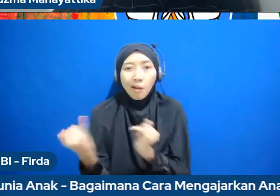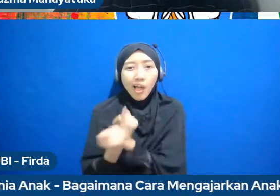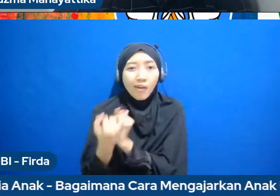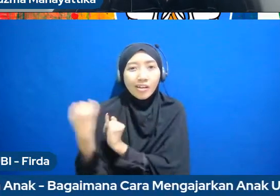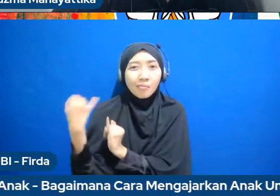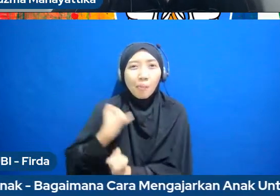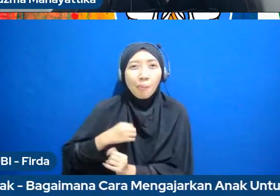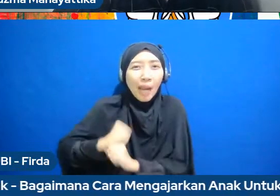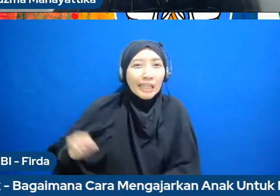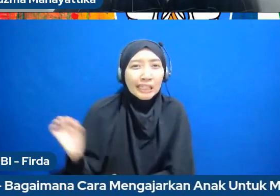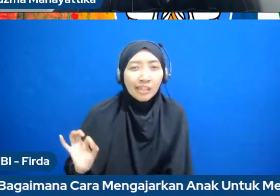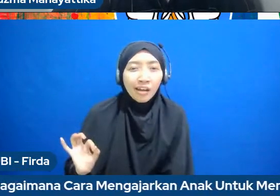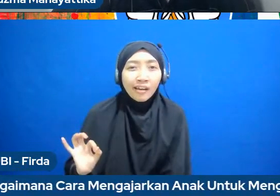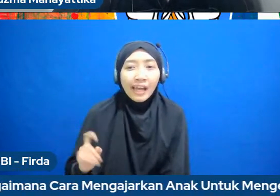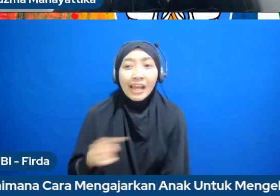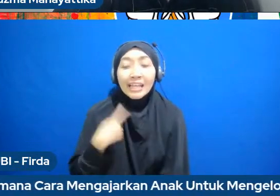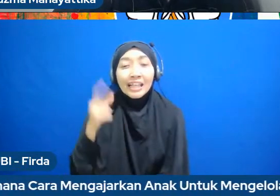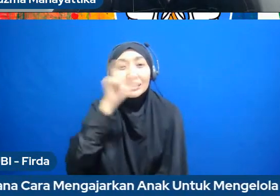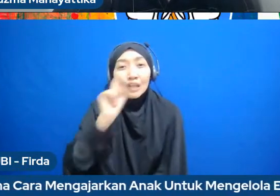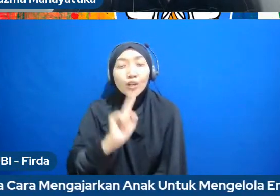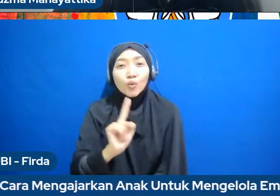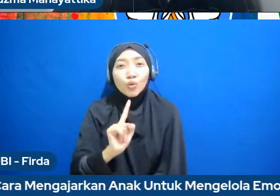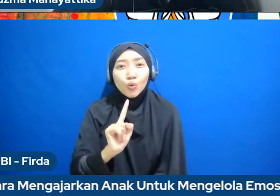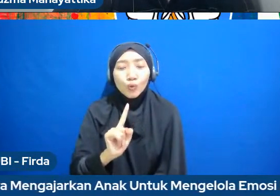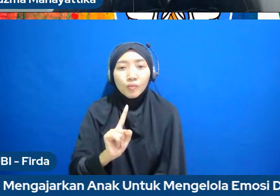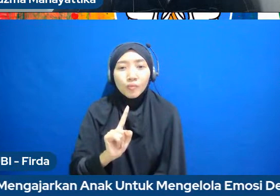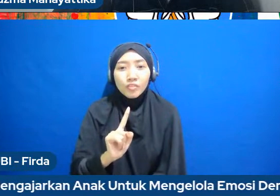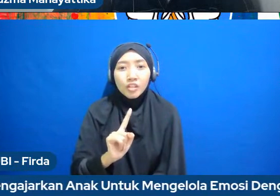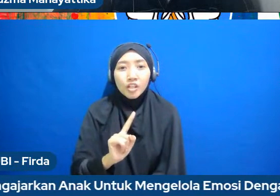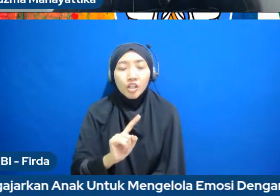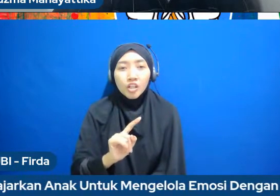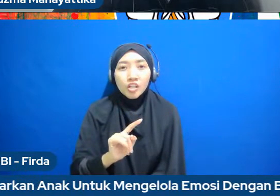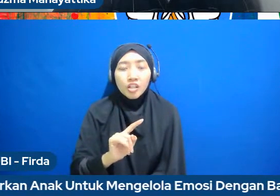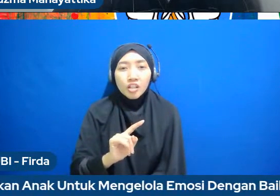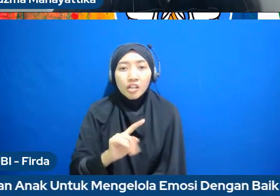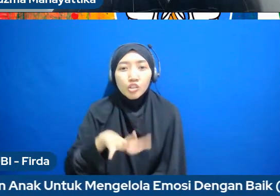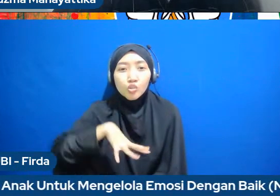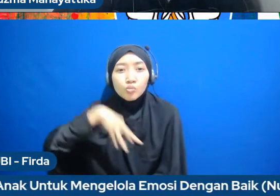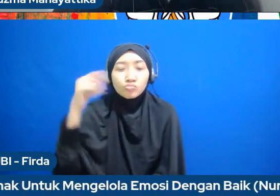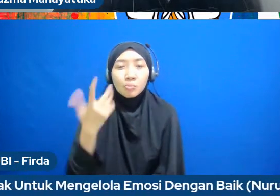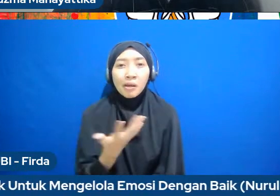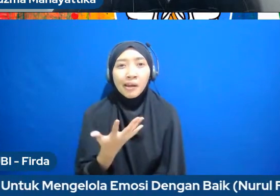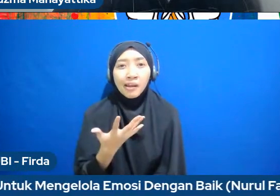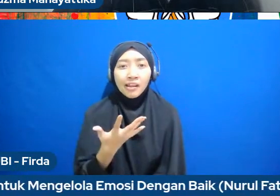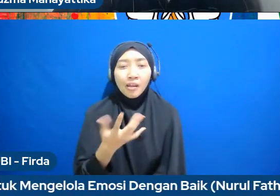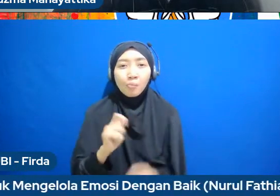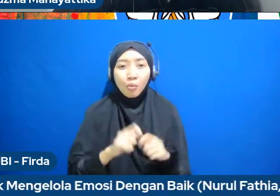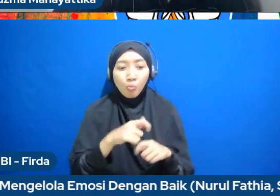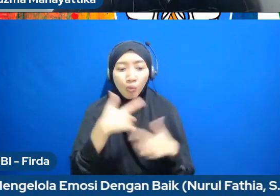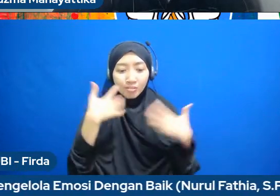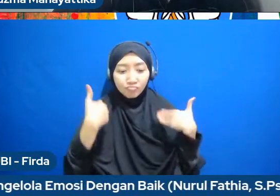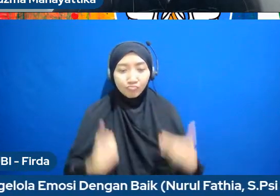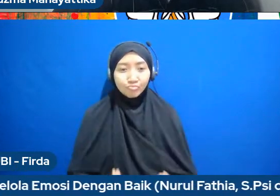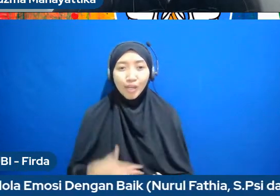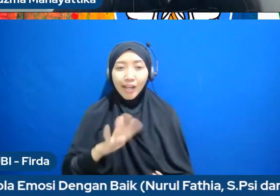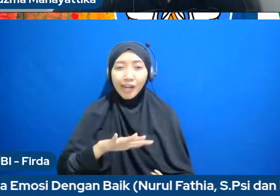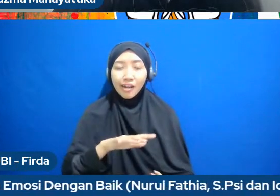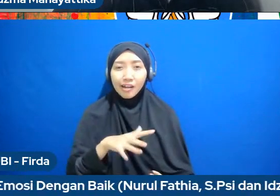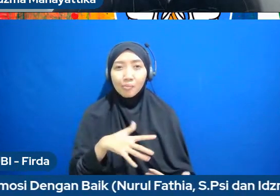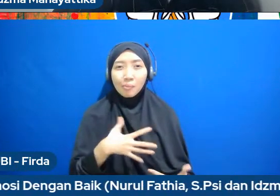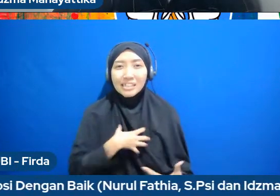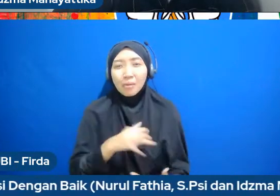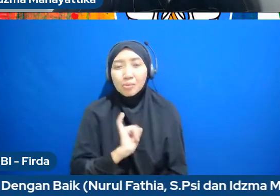itu. Jadi kita mesti cari dulu sumbernya itu apa yang membuat anak itu seperti itu. Sumber. Iya, barangkali